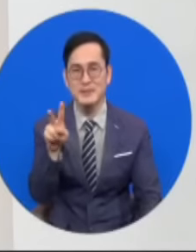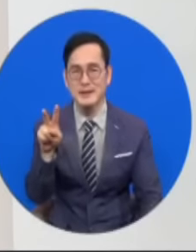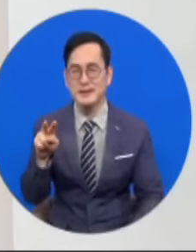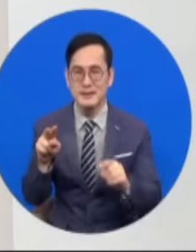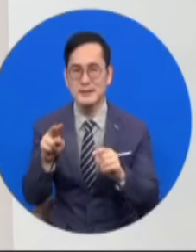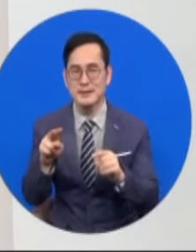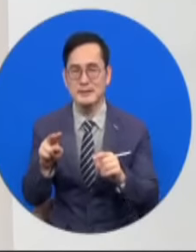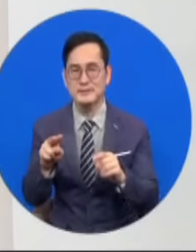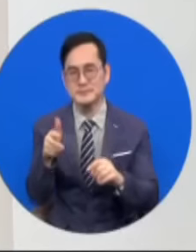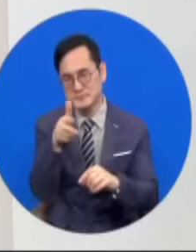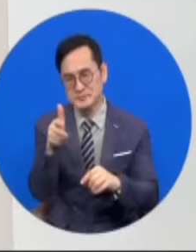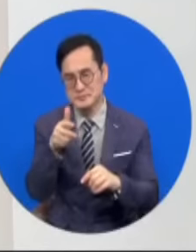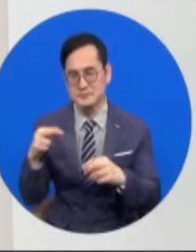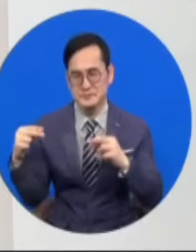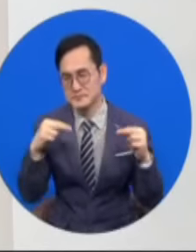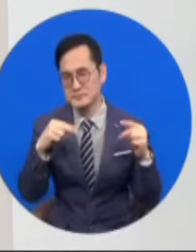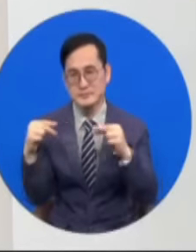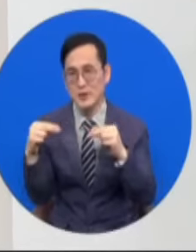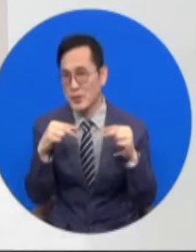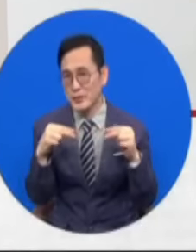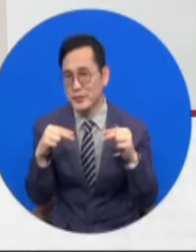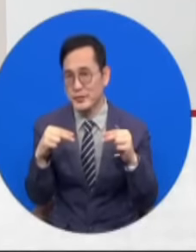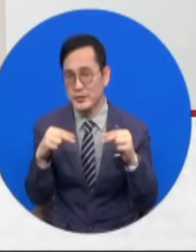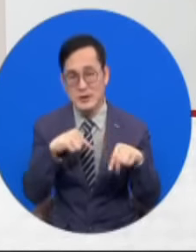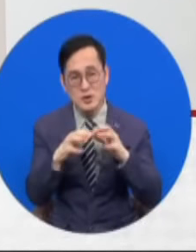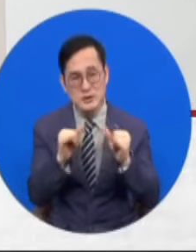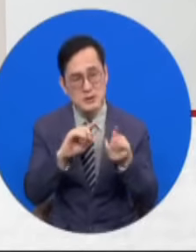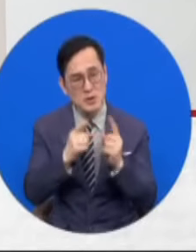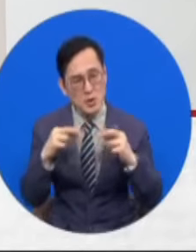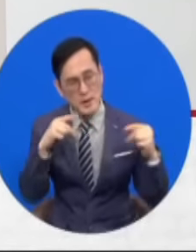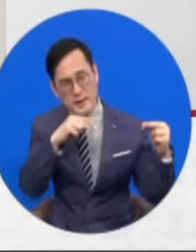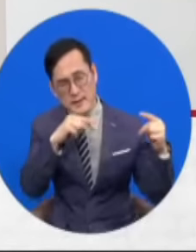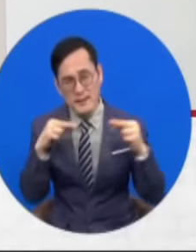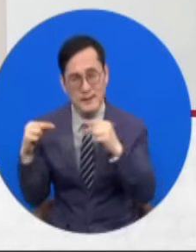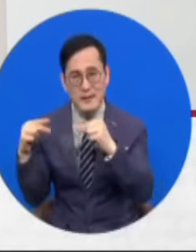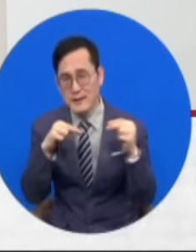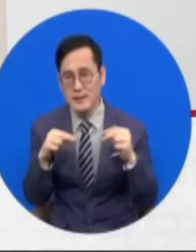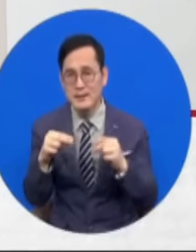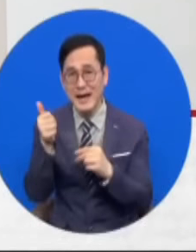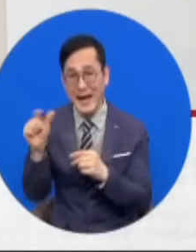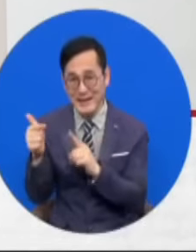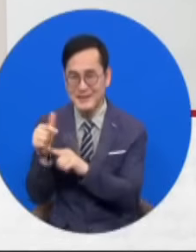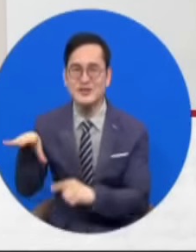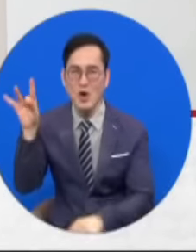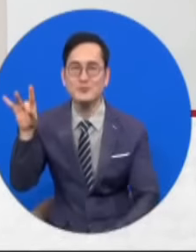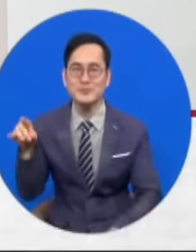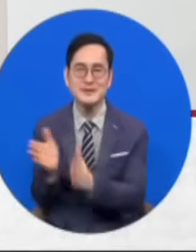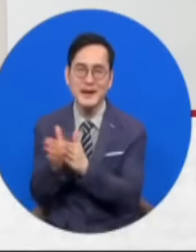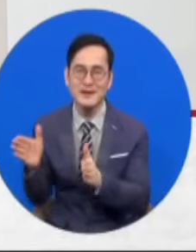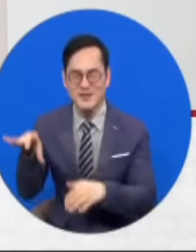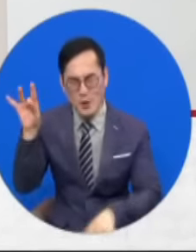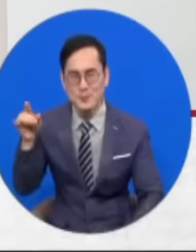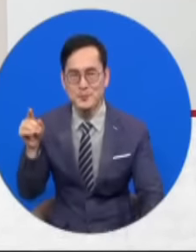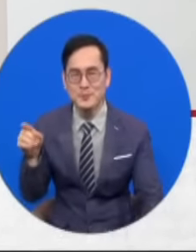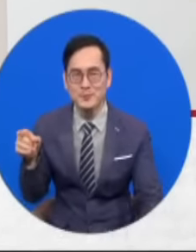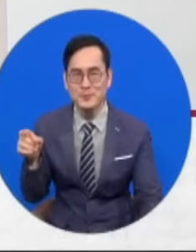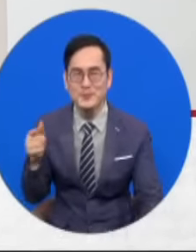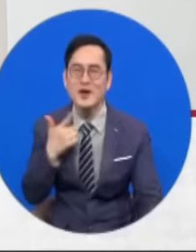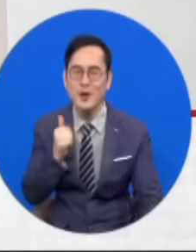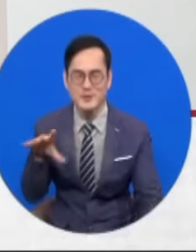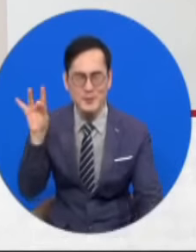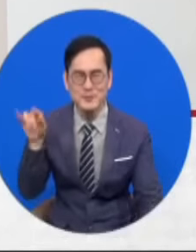아닙니까 물론 관운 토론회가 있긴 했지만 정치인 그리의 공방을 주고받는 토론회가 처음이기 때문에 재밌을 것 같아요 무대가 될 겁니다 지금 뭐